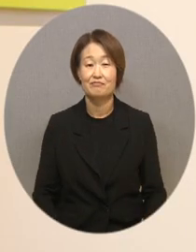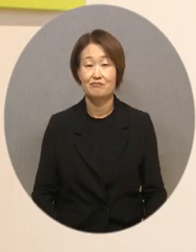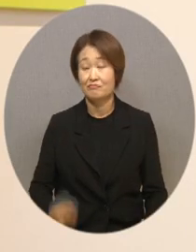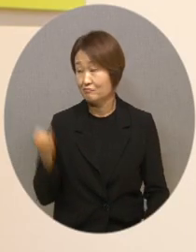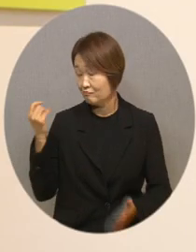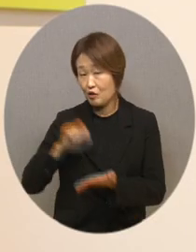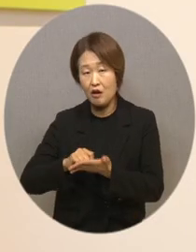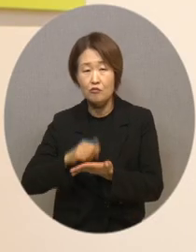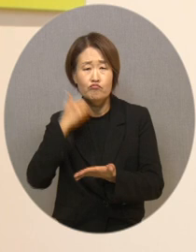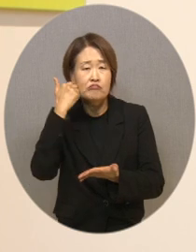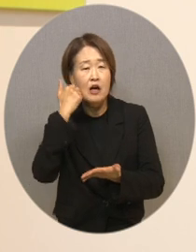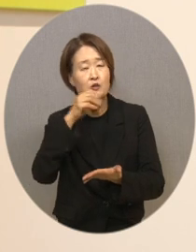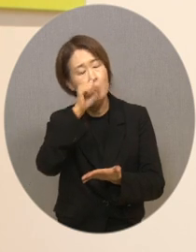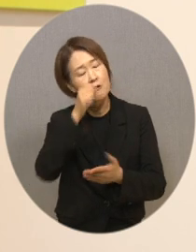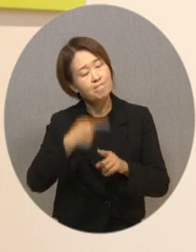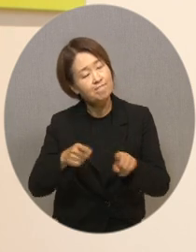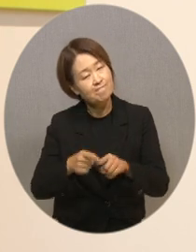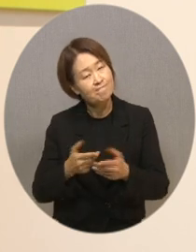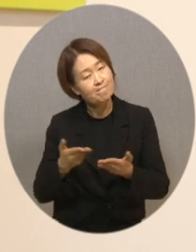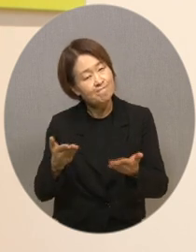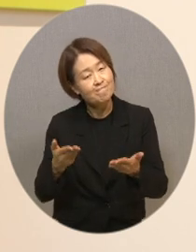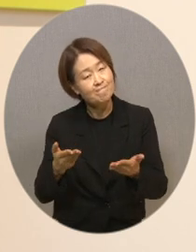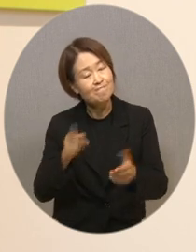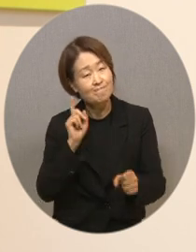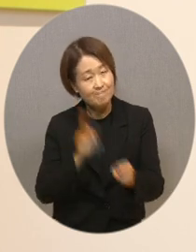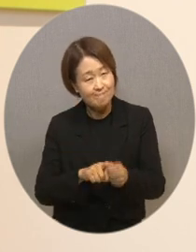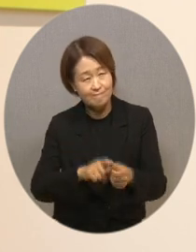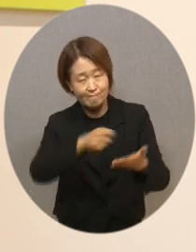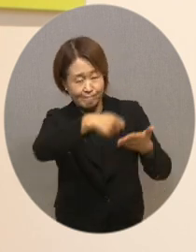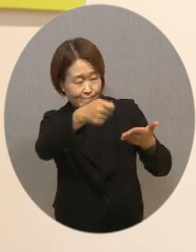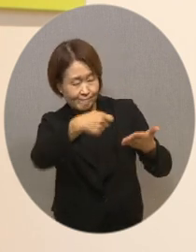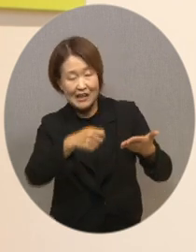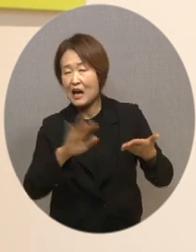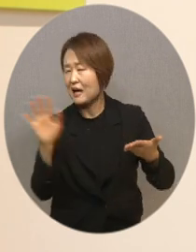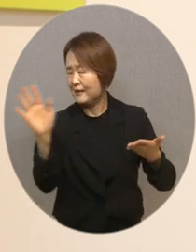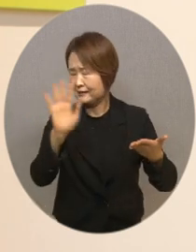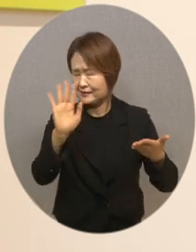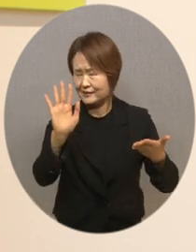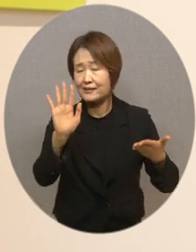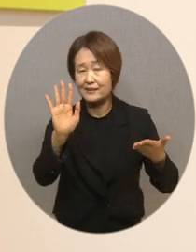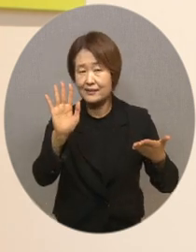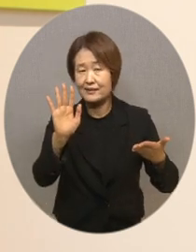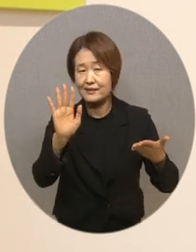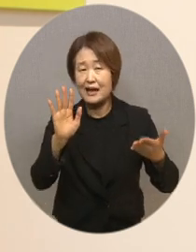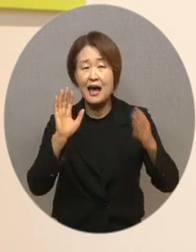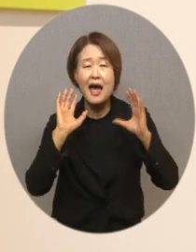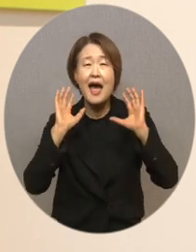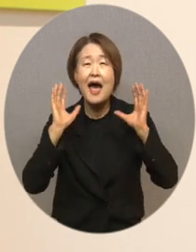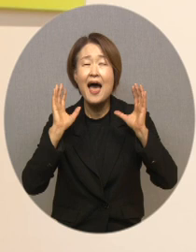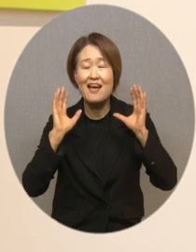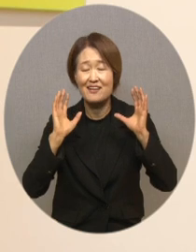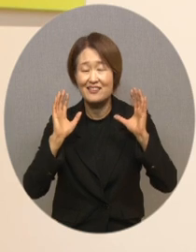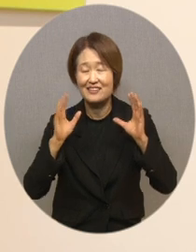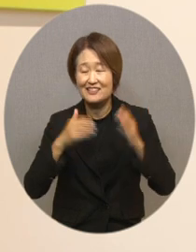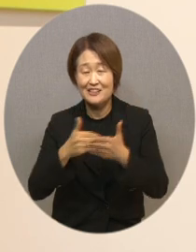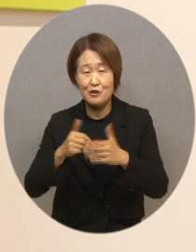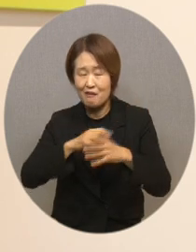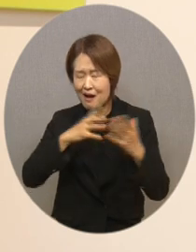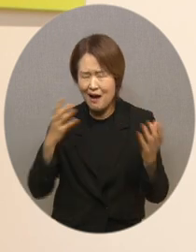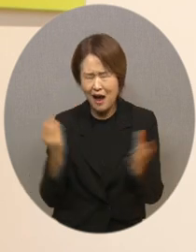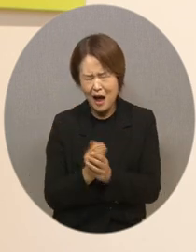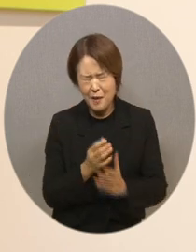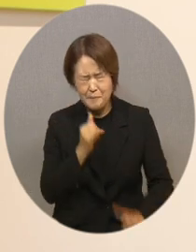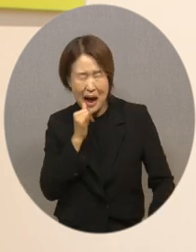작가는 누군가에게 좋은 평가를 받기 위해서 그림을 그린 것이 아니라 어린 시절 그림에 완전히